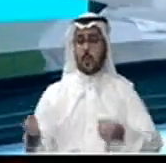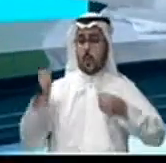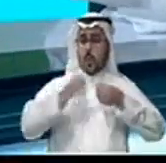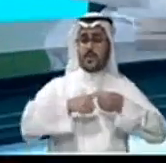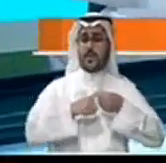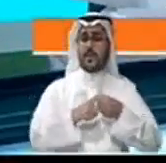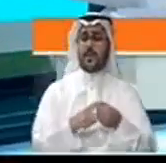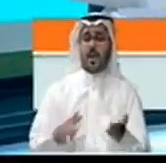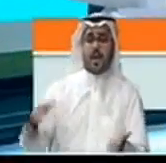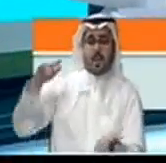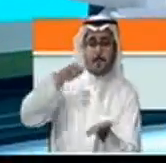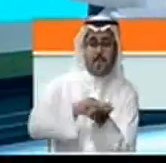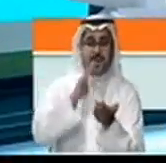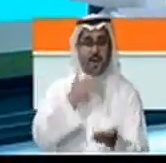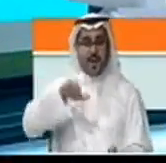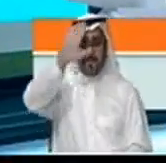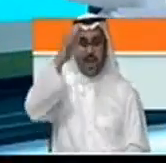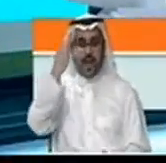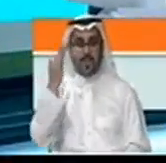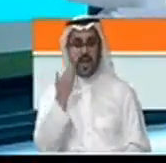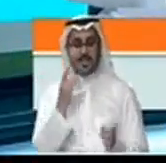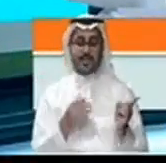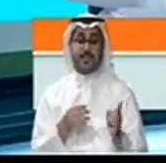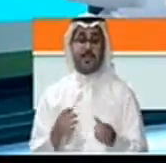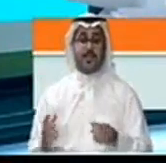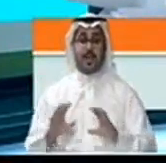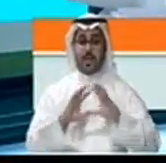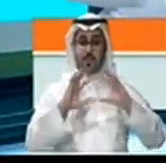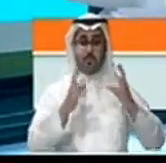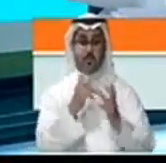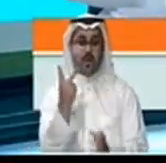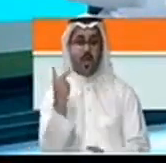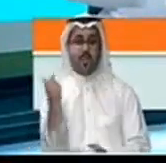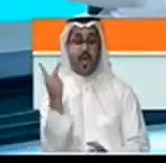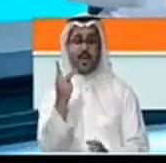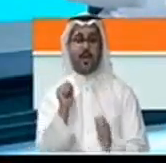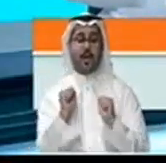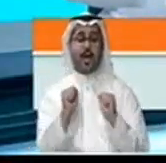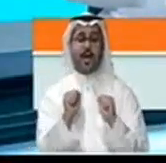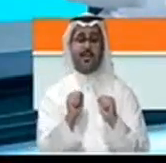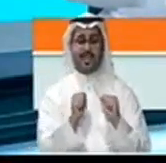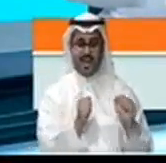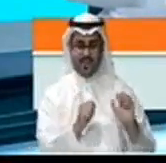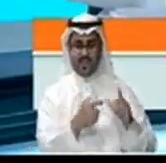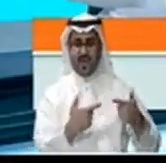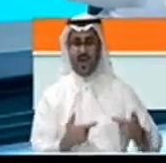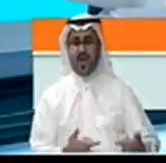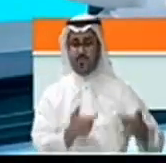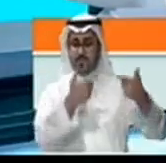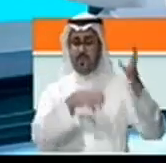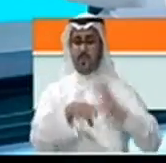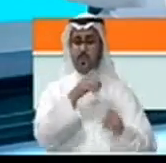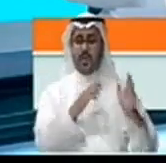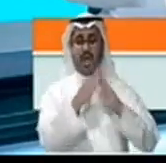وصلت إلى مطار الملك عبد العزيز بجدة الدفعة الثانية من ذوي شهداء ومصابي حادث نيوزيلندا الإرهابية